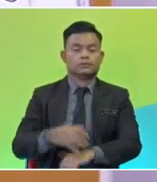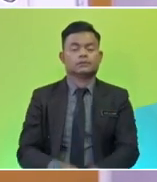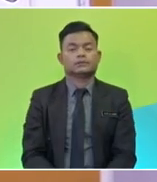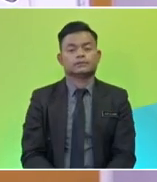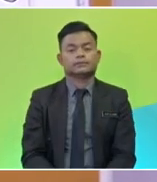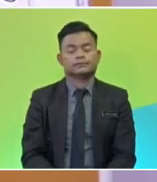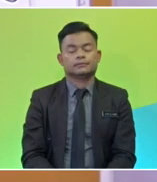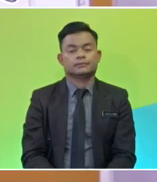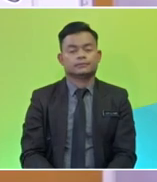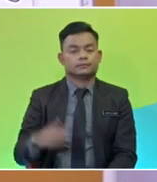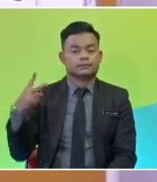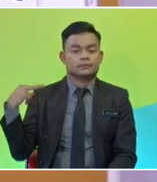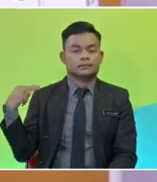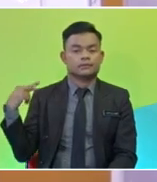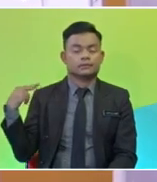kaki